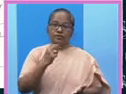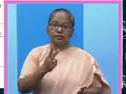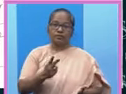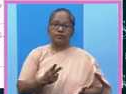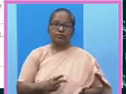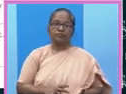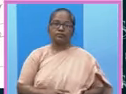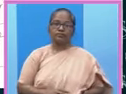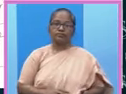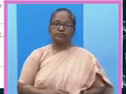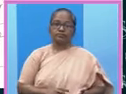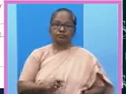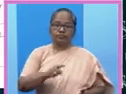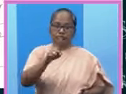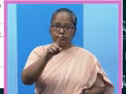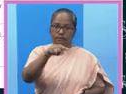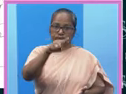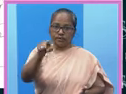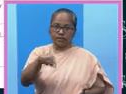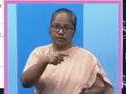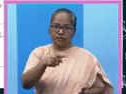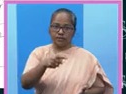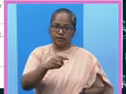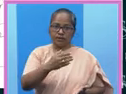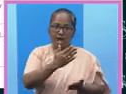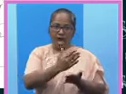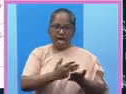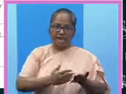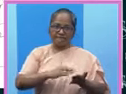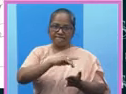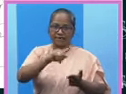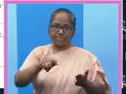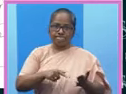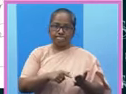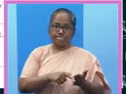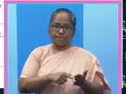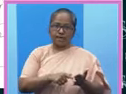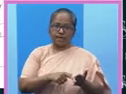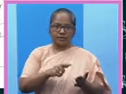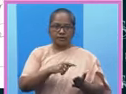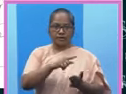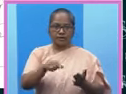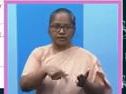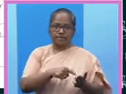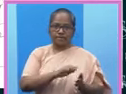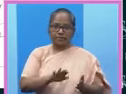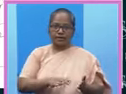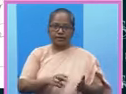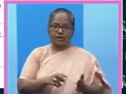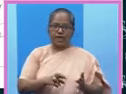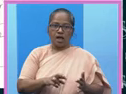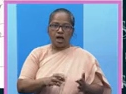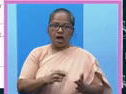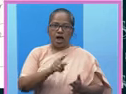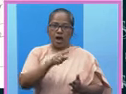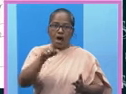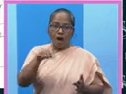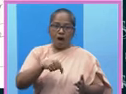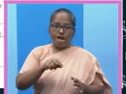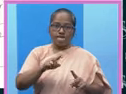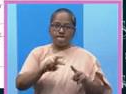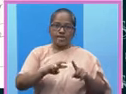பார்க்க போகிறோம். இப்போ இந்த வட்டமானது அரை வட்டம் என்று நமக்கு தெரியும். அரை வட்டத்தின் பரப்பளவுக்கான சூத்திரம் அரை பை ஆர் ஸ்கொயர் என்று